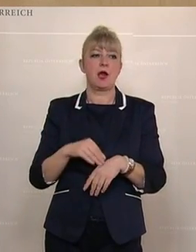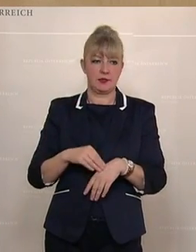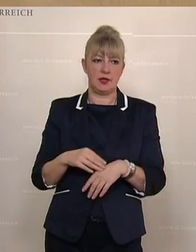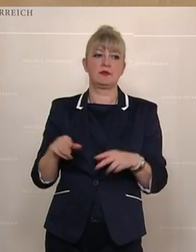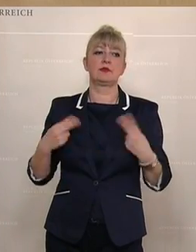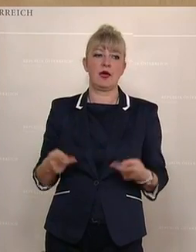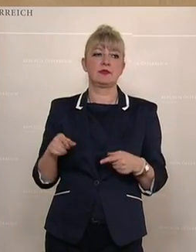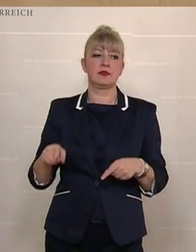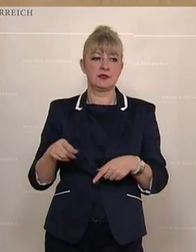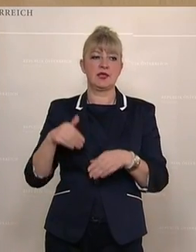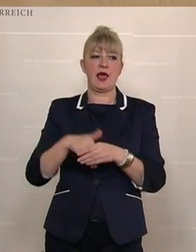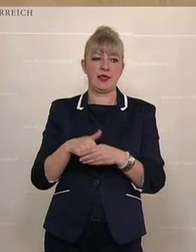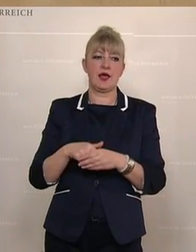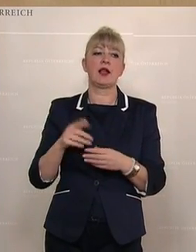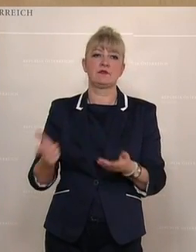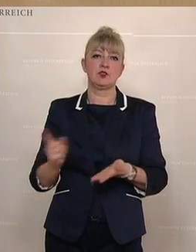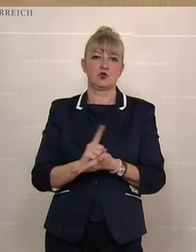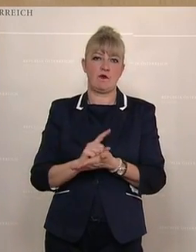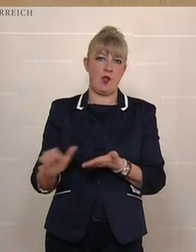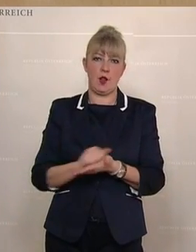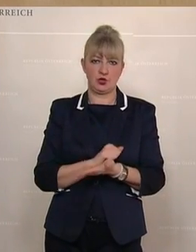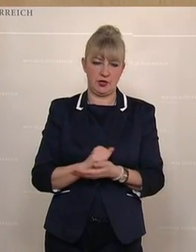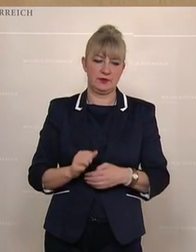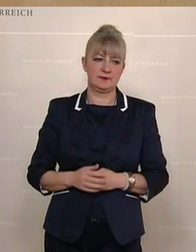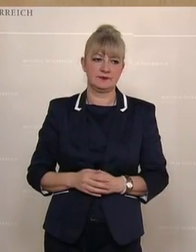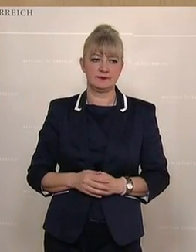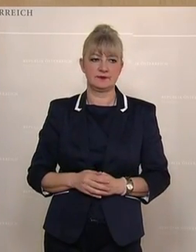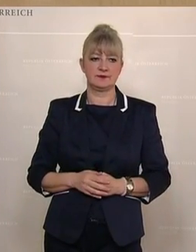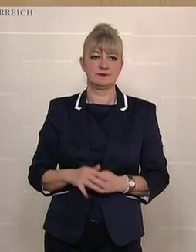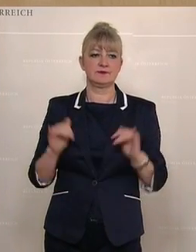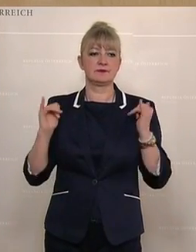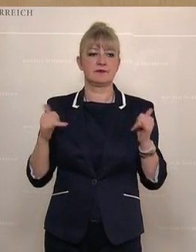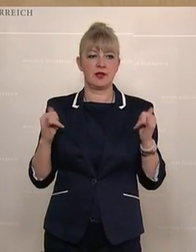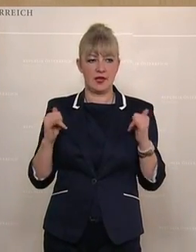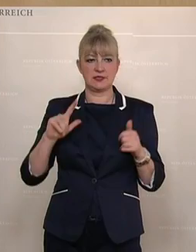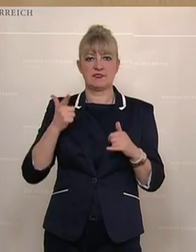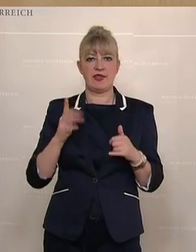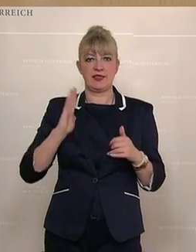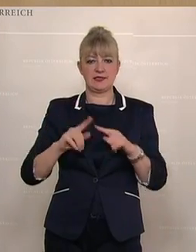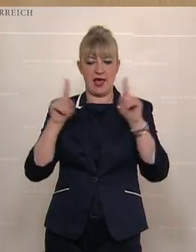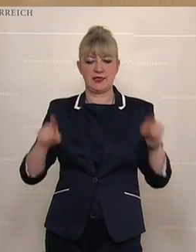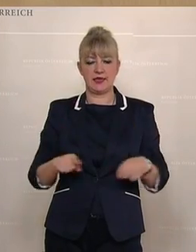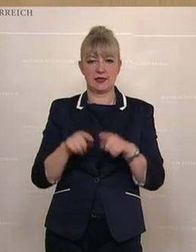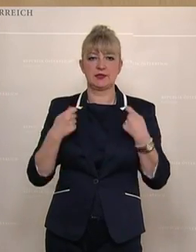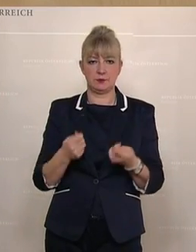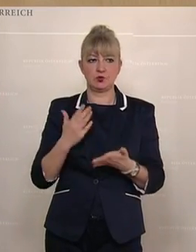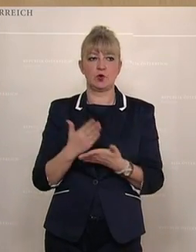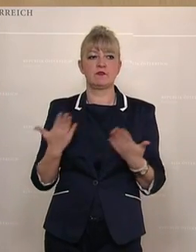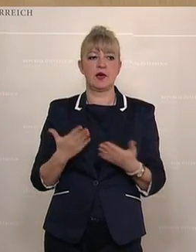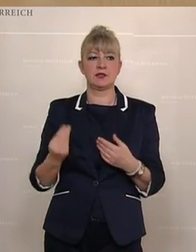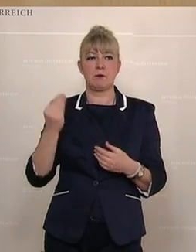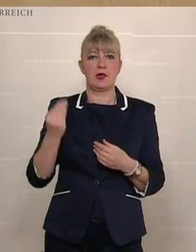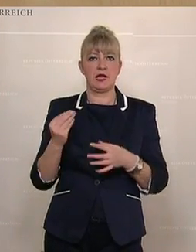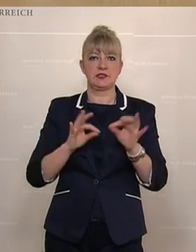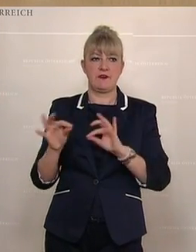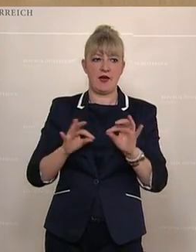damit dann dieser Inhalt sofort gelöscht werden kann. Ja, auf der zweiten Seite gibt es mittlerweile das